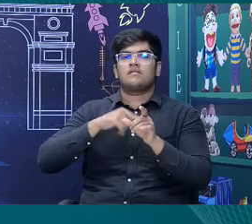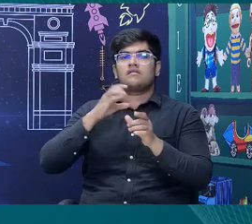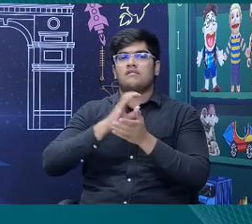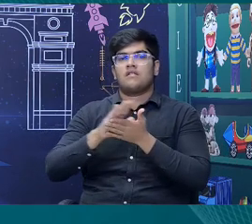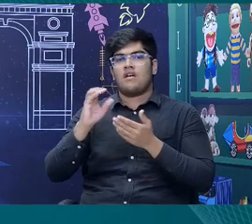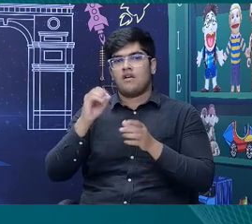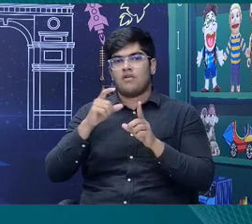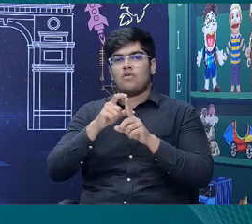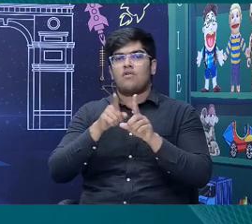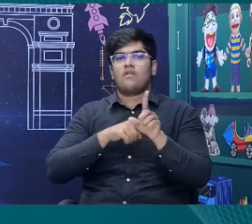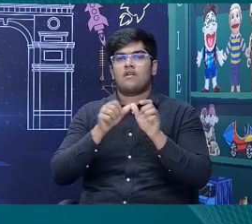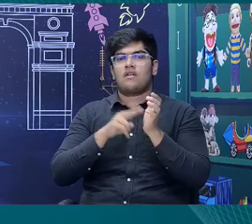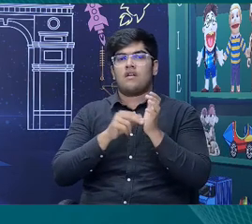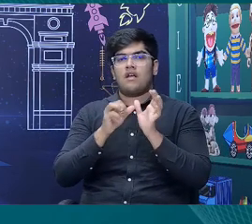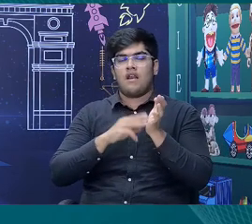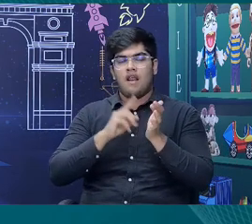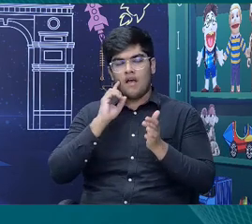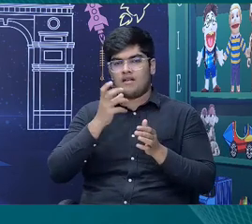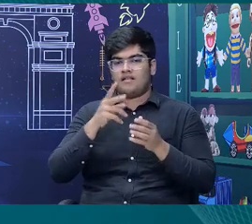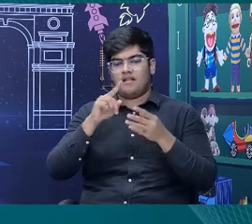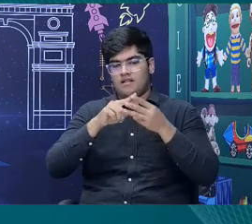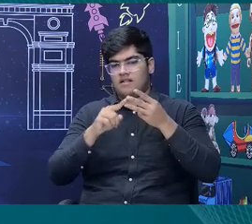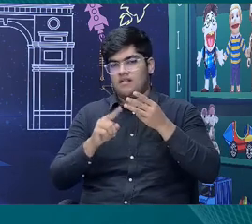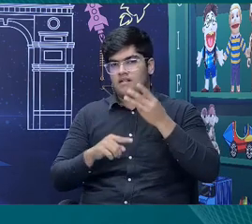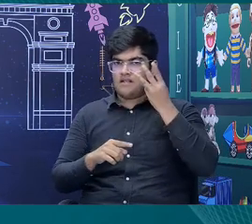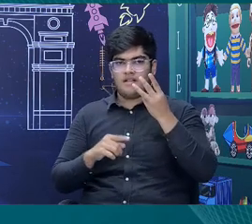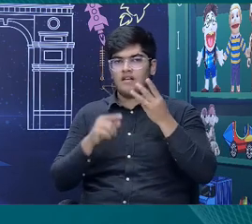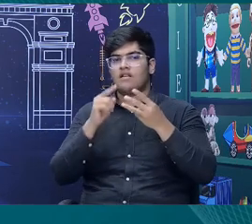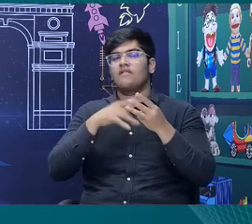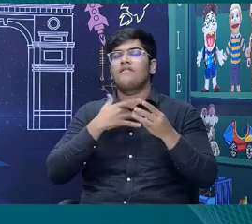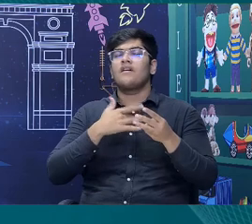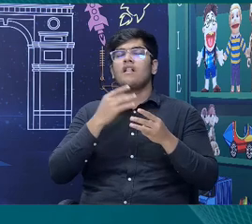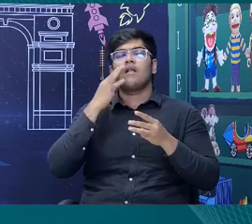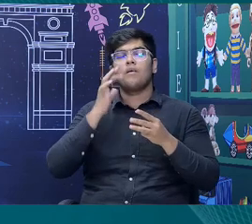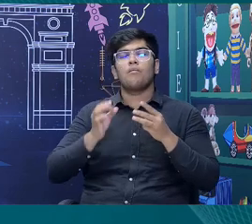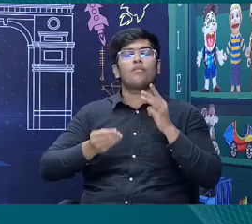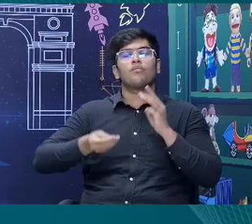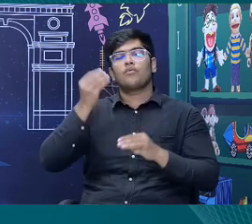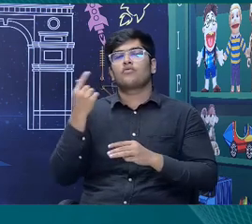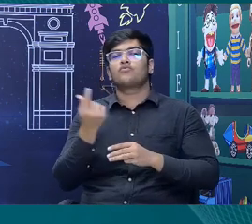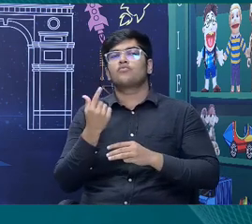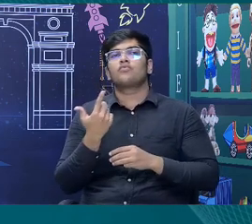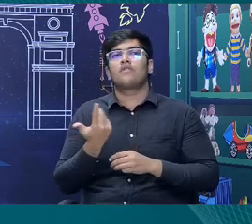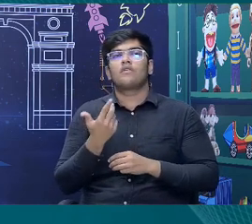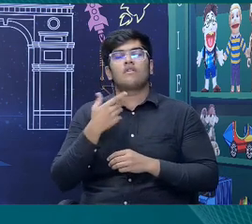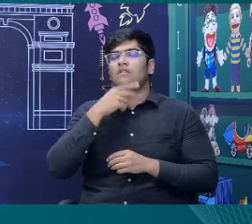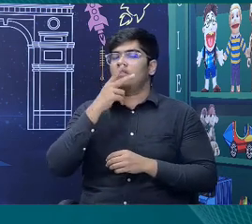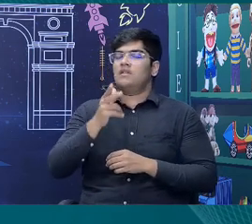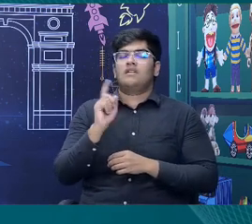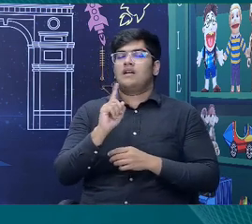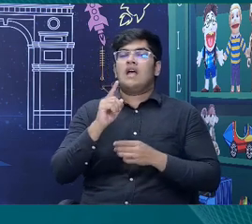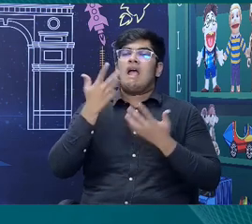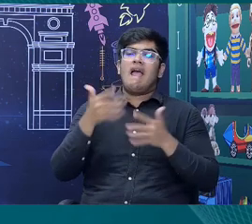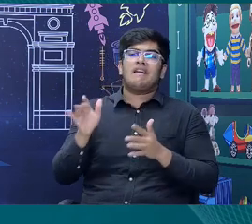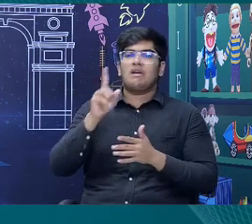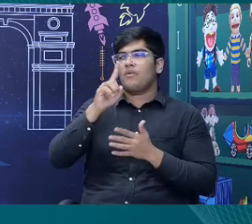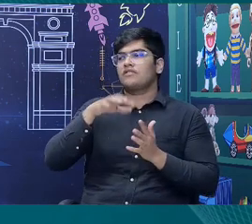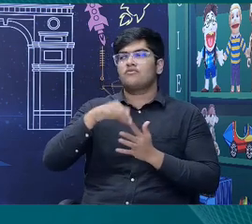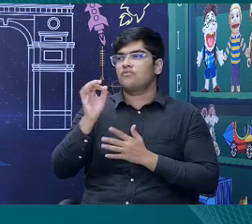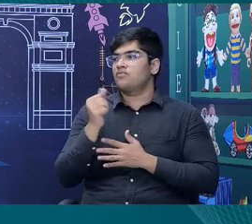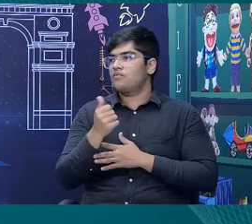थेरेपी व्हिच वन इज मोर इफेक्टिव एंड यूजफुल अब अब हम किसी एक को चूज नहीं कर सकते कि कौन सी बेटर है